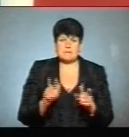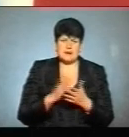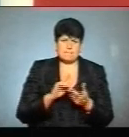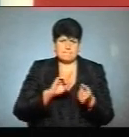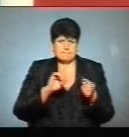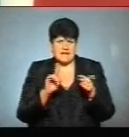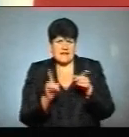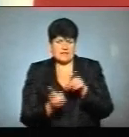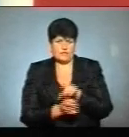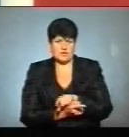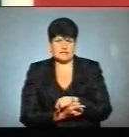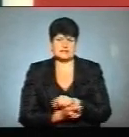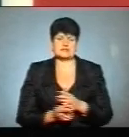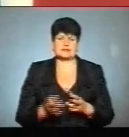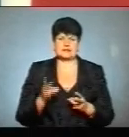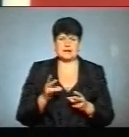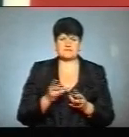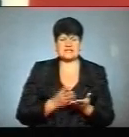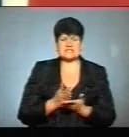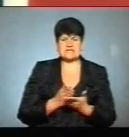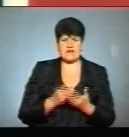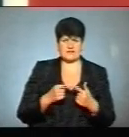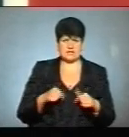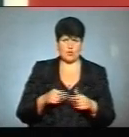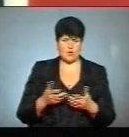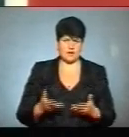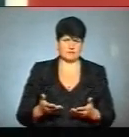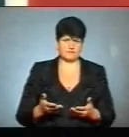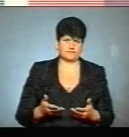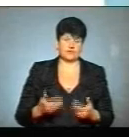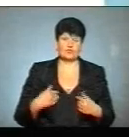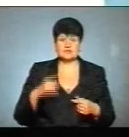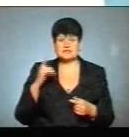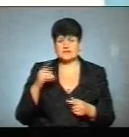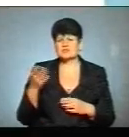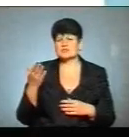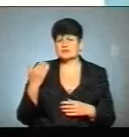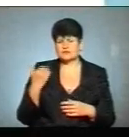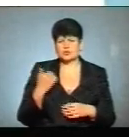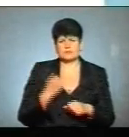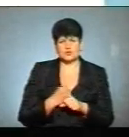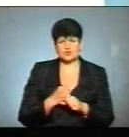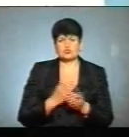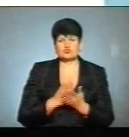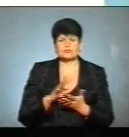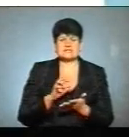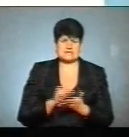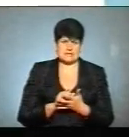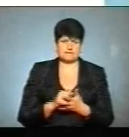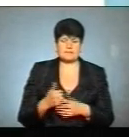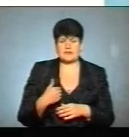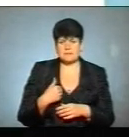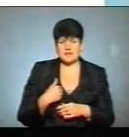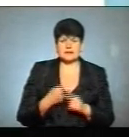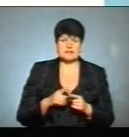на більш такий сервісний орган. Ви знаєте, я давно працюю в службі зайнятості, і на мене